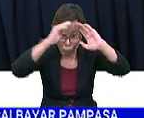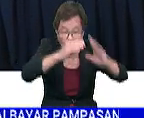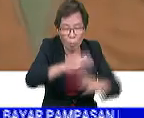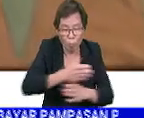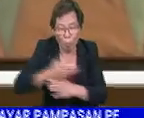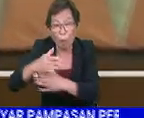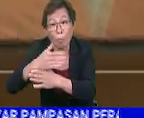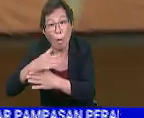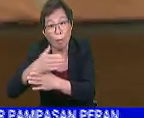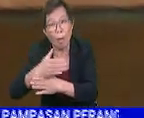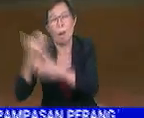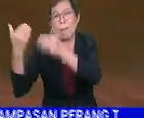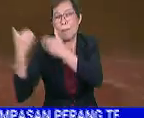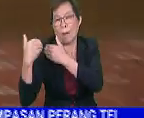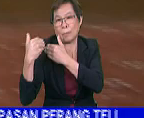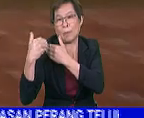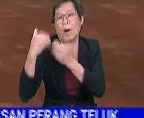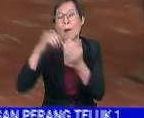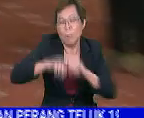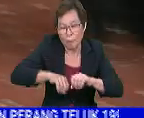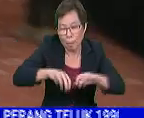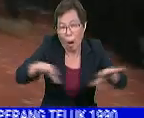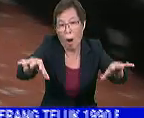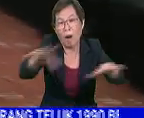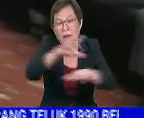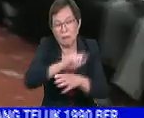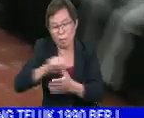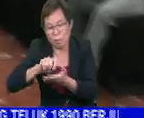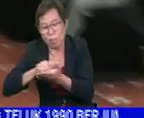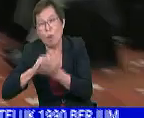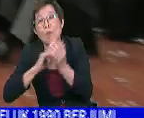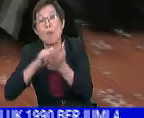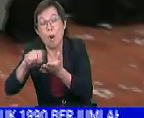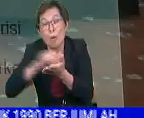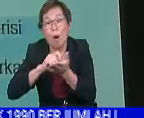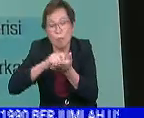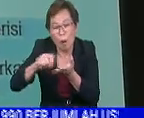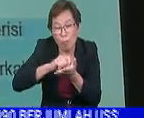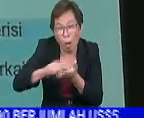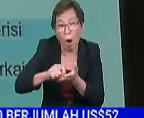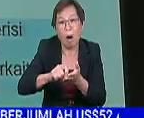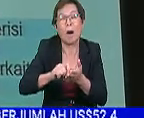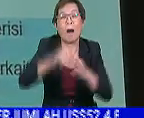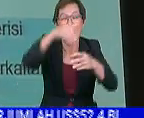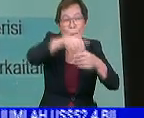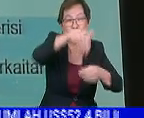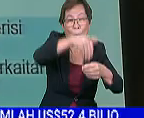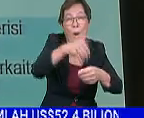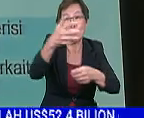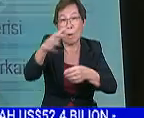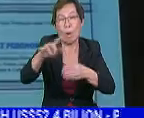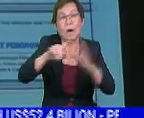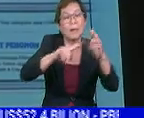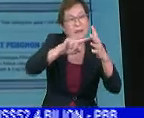perkongsian mengenai peranan media dan persediaan liputan bagi pru dewan Negeri Johor ke-15 yang bakal membuka tirainya